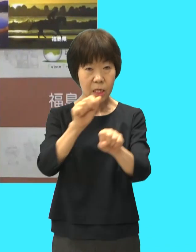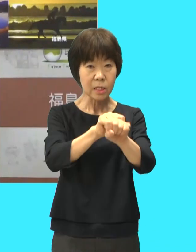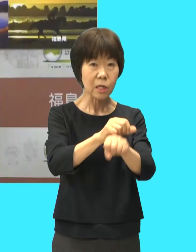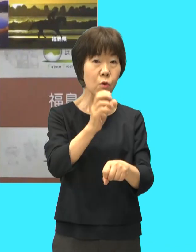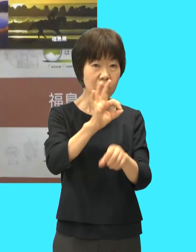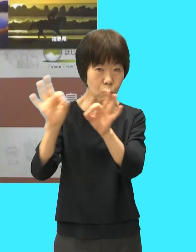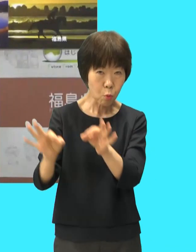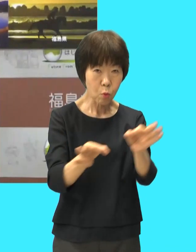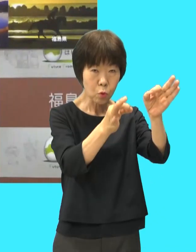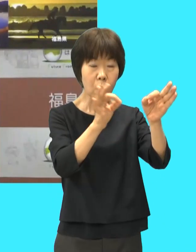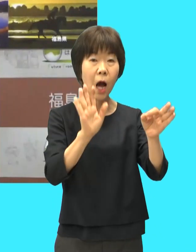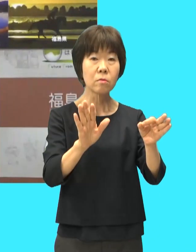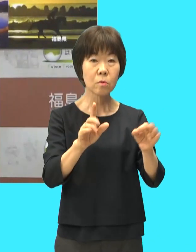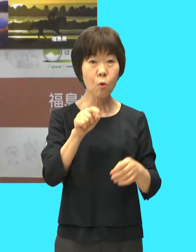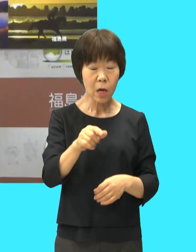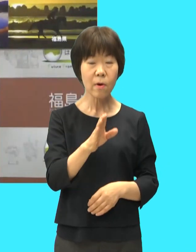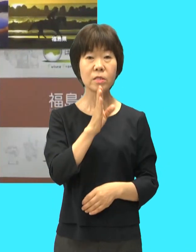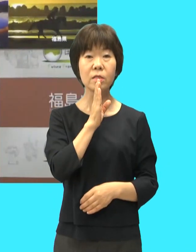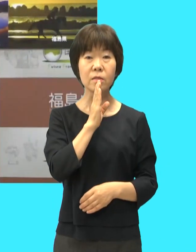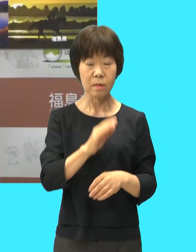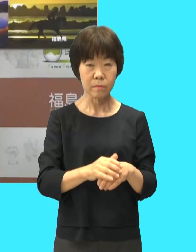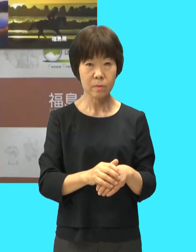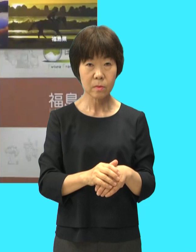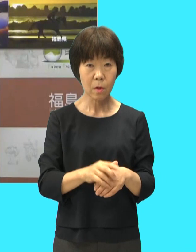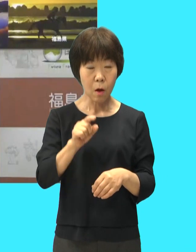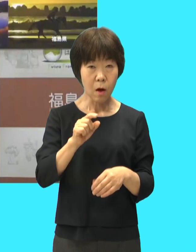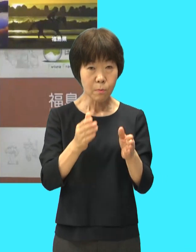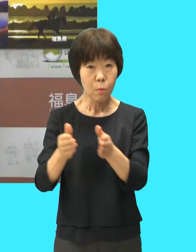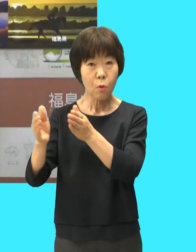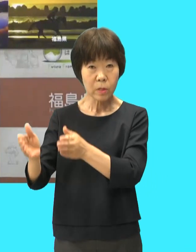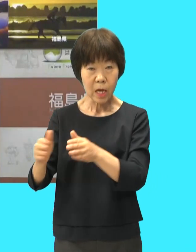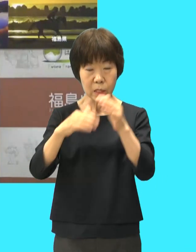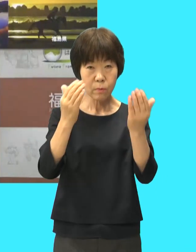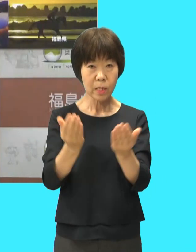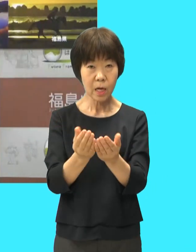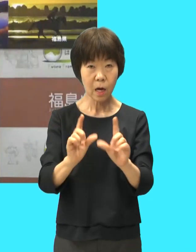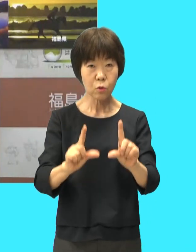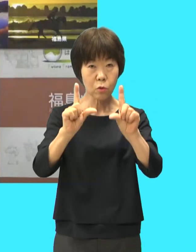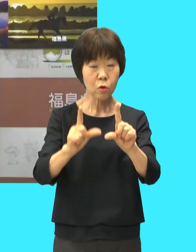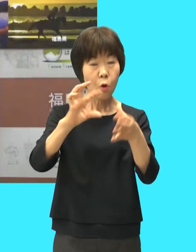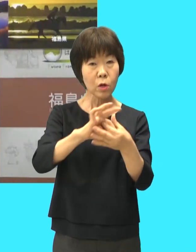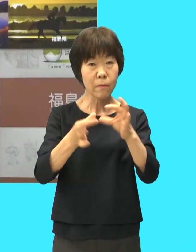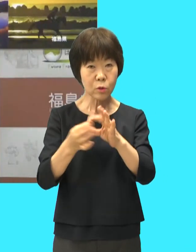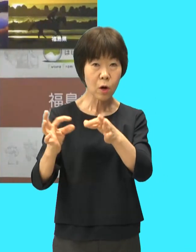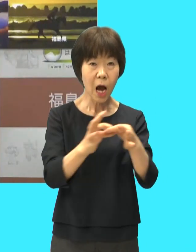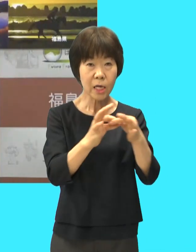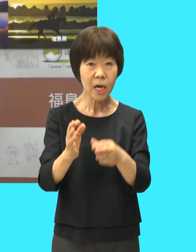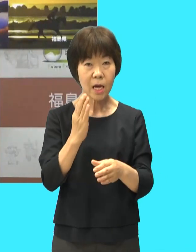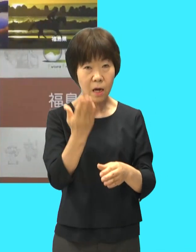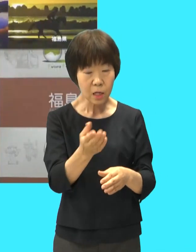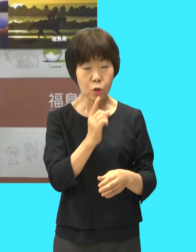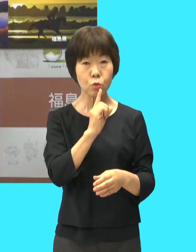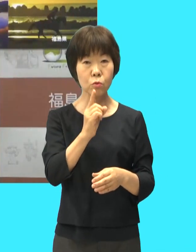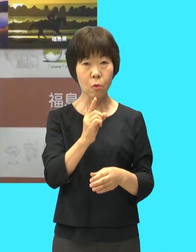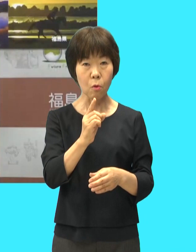ことこれは事実でありますそれはそれ一方ですべてが東京オリンピックの関係かというのは